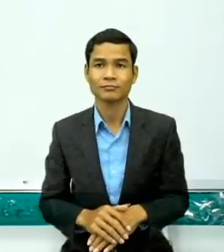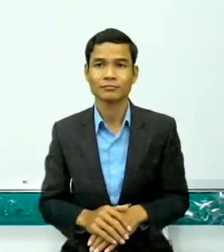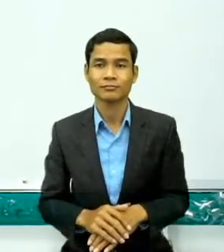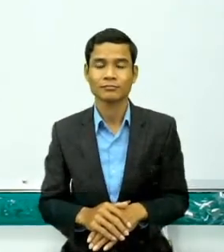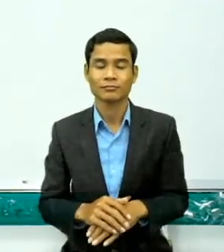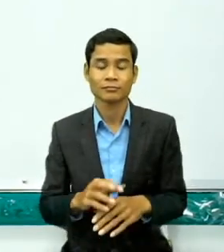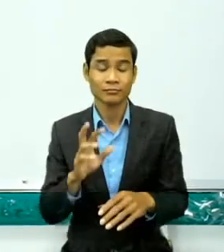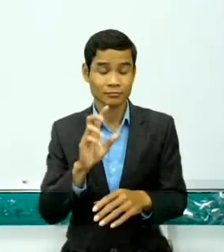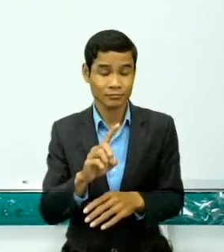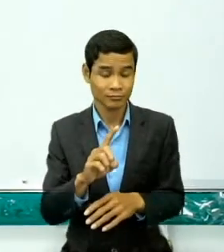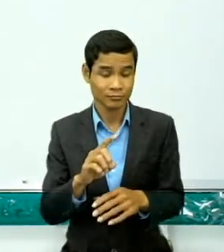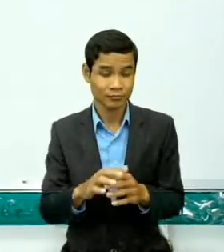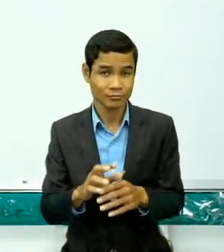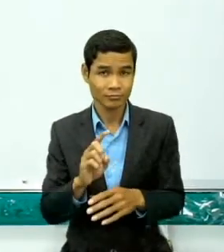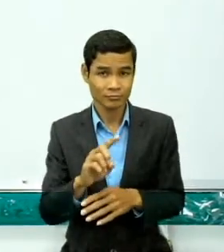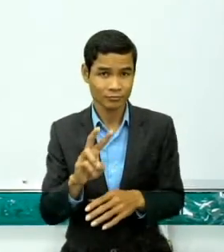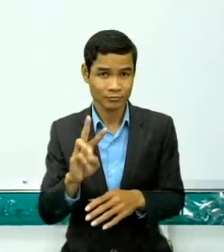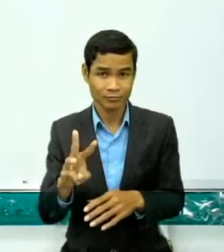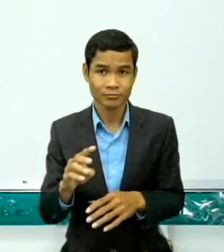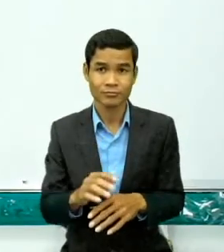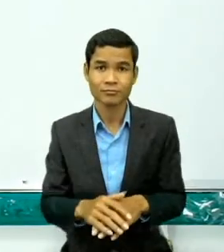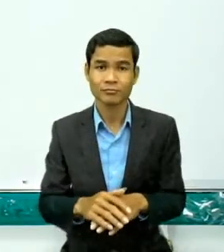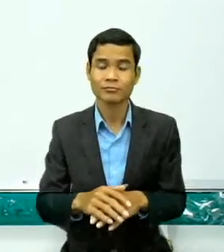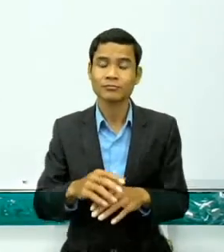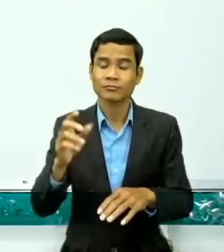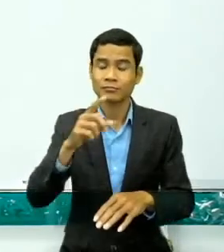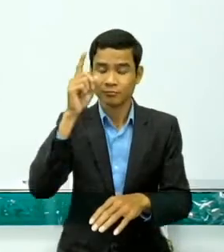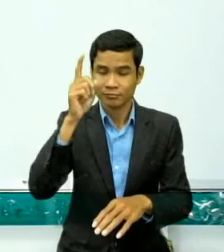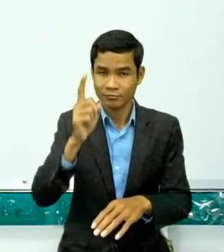អ្នកគ្រូរាប់ជូនចា1 2 3ផ្ក